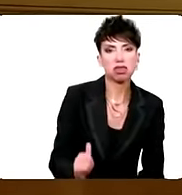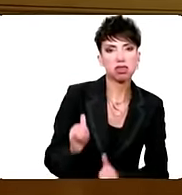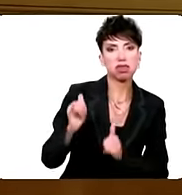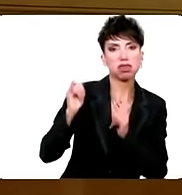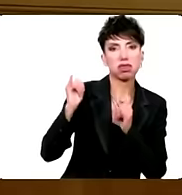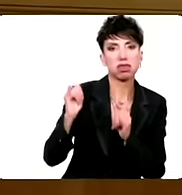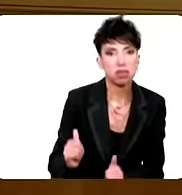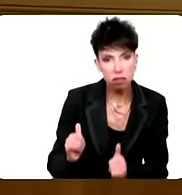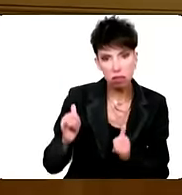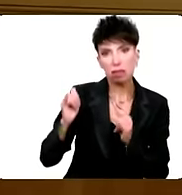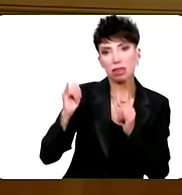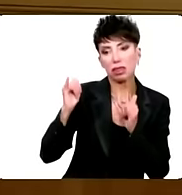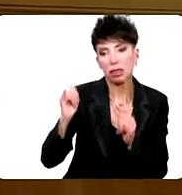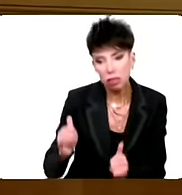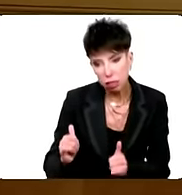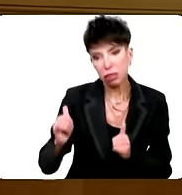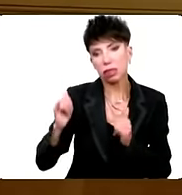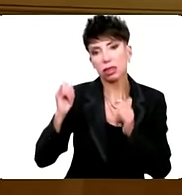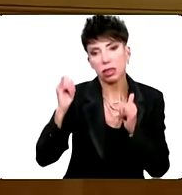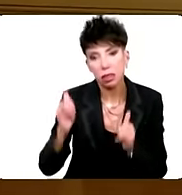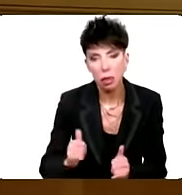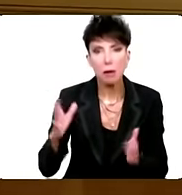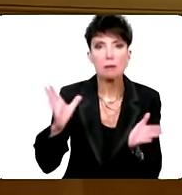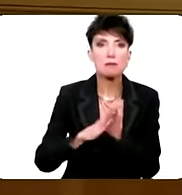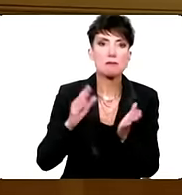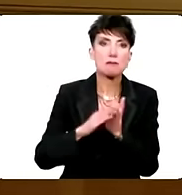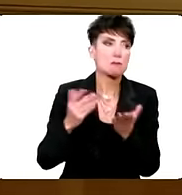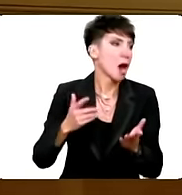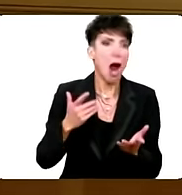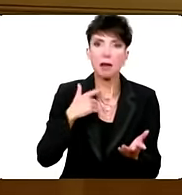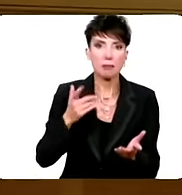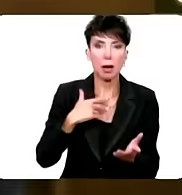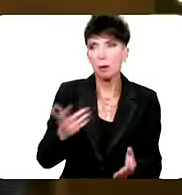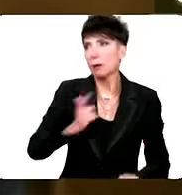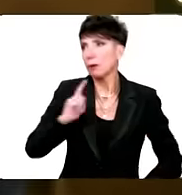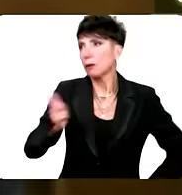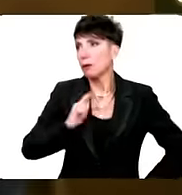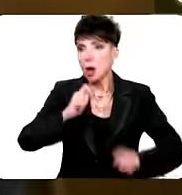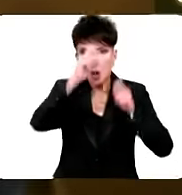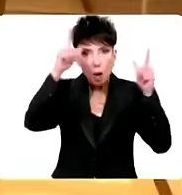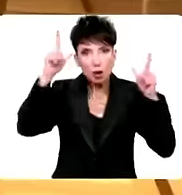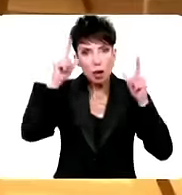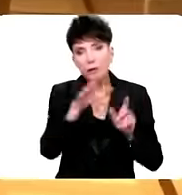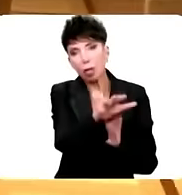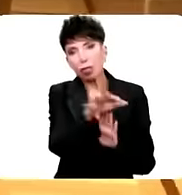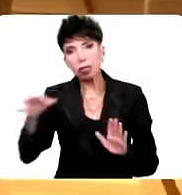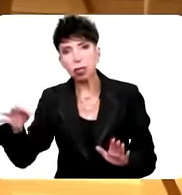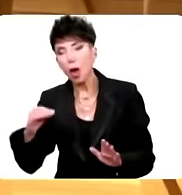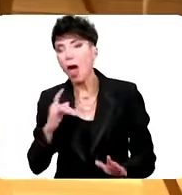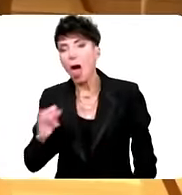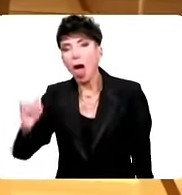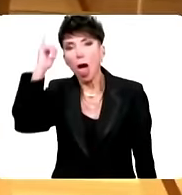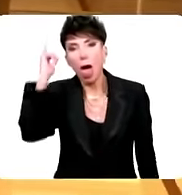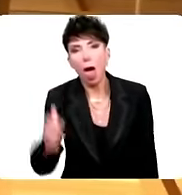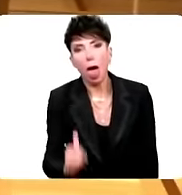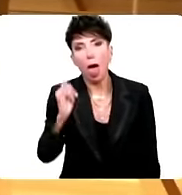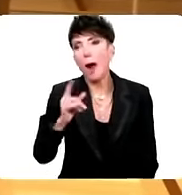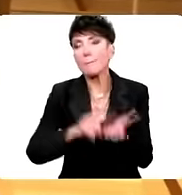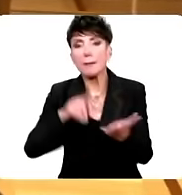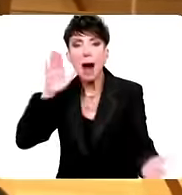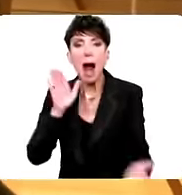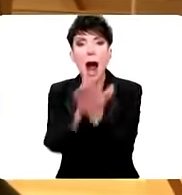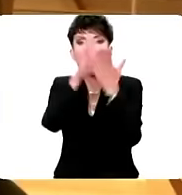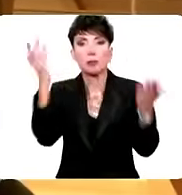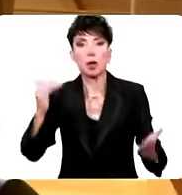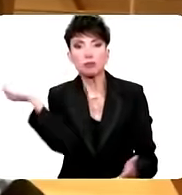χρόνο για να πάνε να διοριστούν οι νοσηλευτές σαν νοσοκομείες. Πρέπει κάτι να κάνουμε. Είναι πρώτη προτεραιότητα για μένα αυτό το ζήτημα. Με τον ένα με τον άλλο τρόπο πρέπει να το αντιμετωπίσω. Διότι